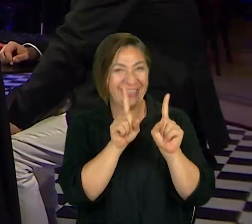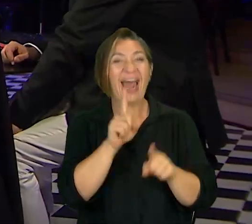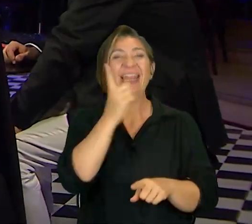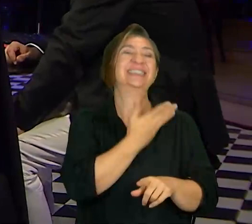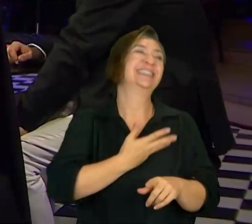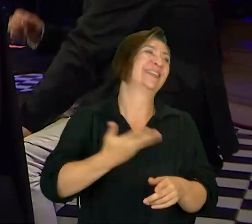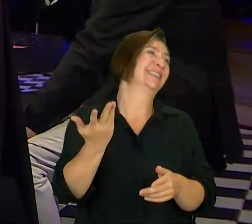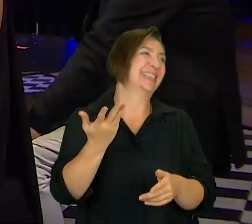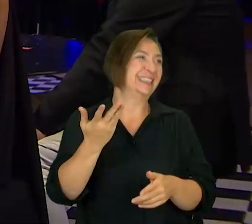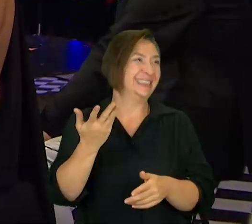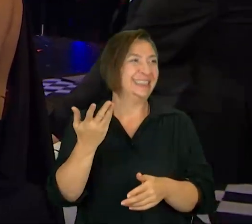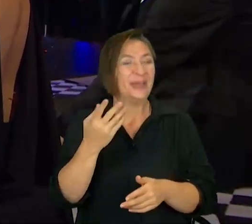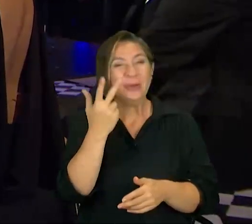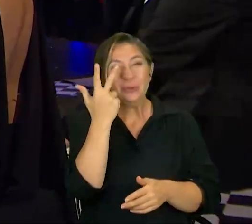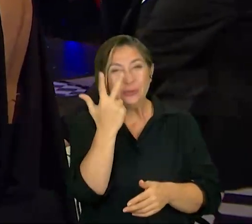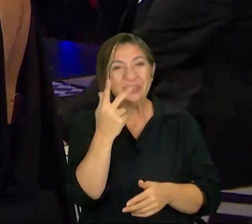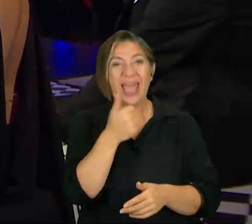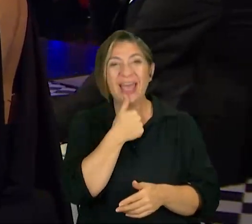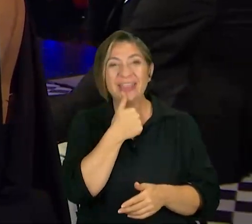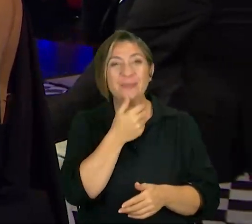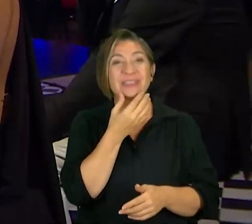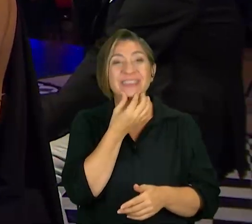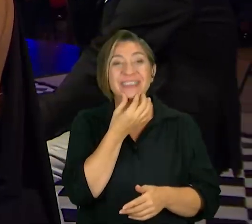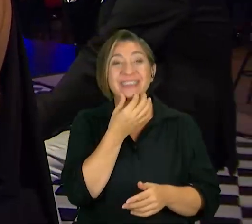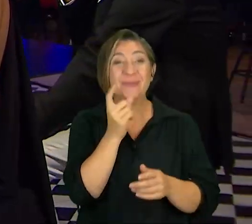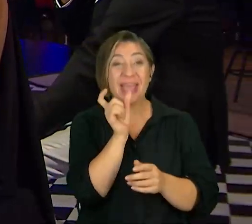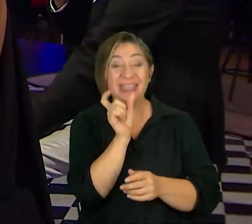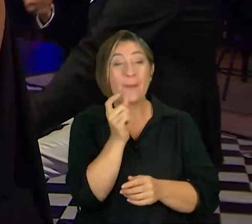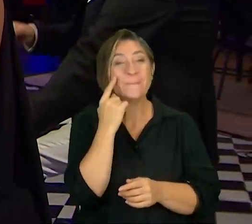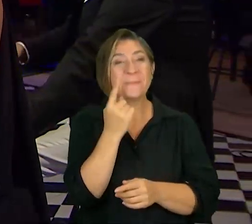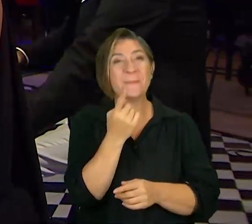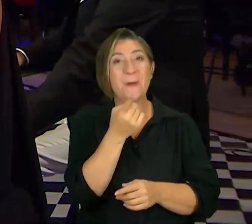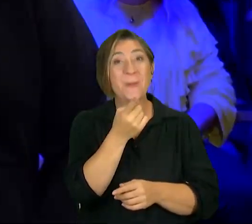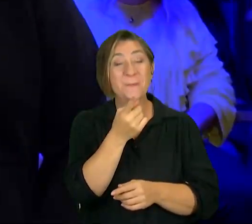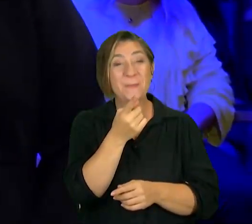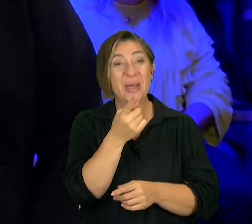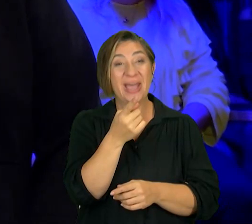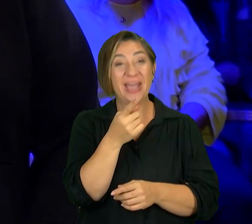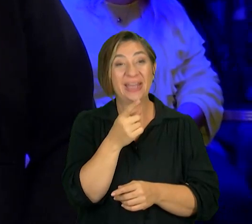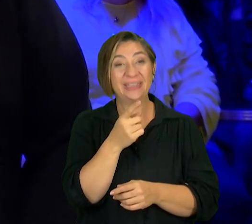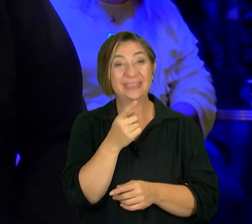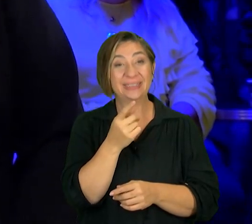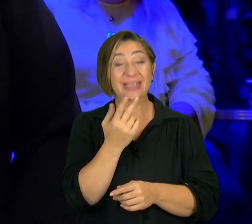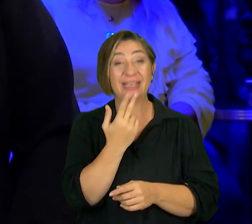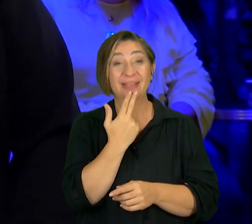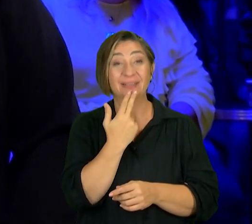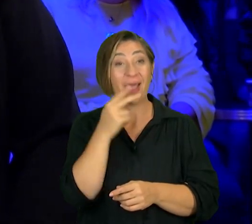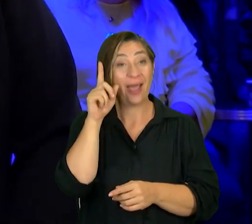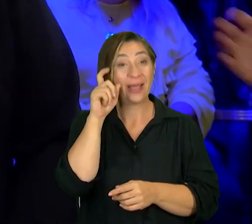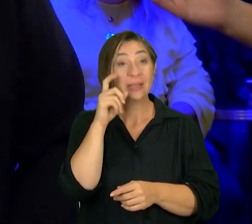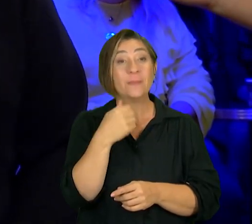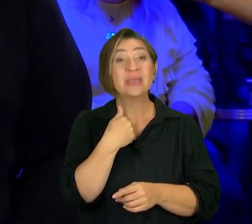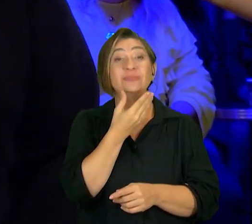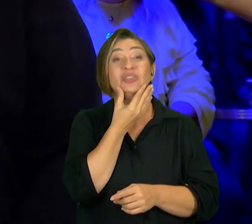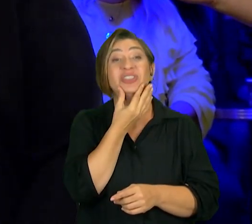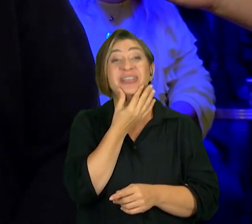Allah aşkına yani üç tane adamın çenesi bir araya gelse bak Allah aşkına bak. Ama bir şey söyleyeceğim bak, kadınlar akıllı. Ya şu